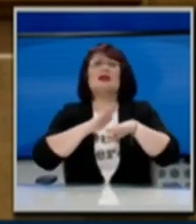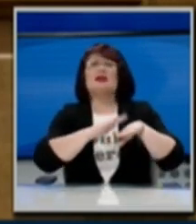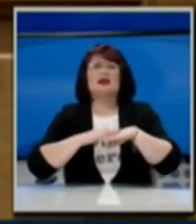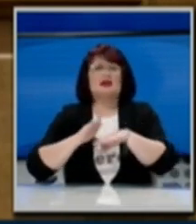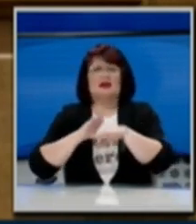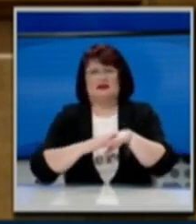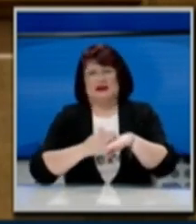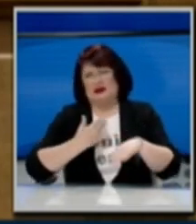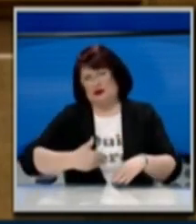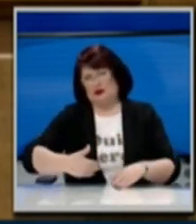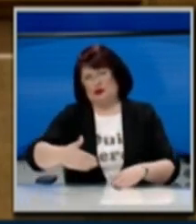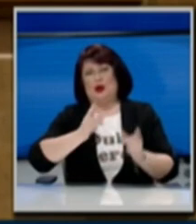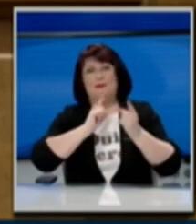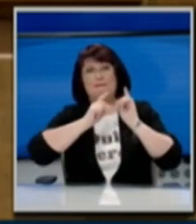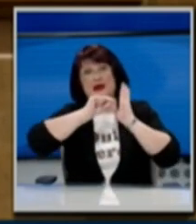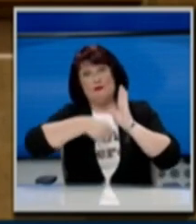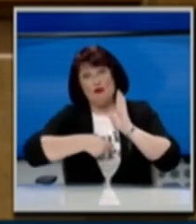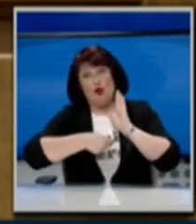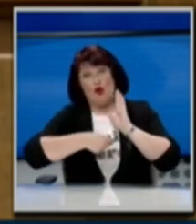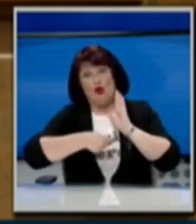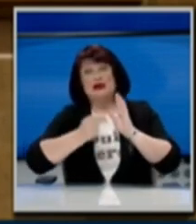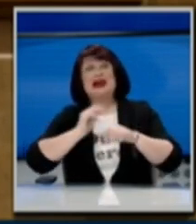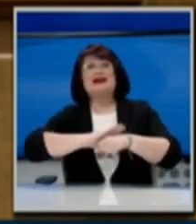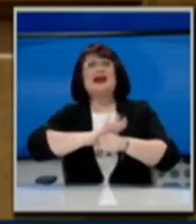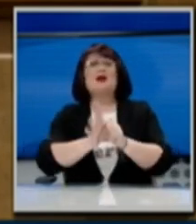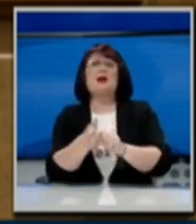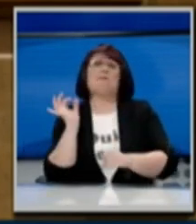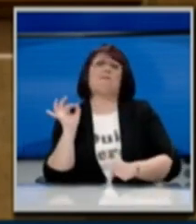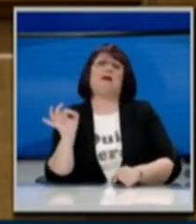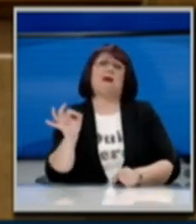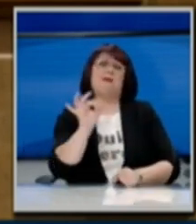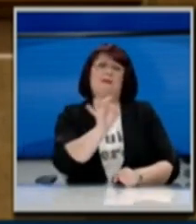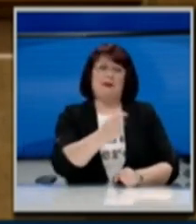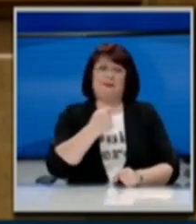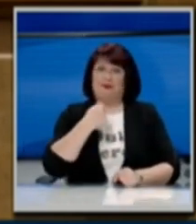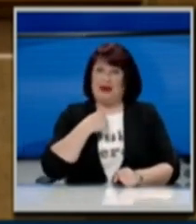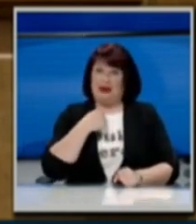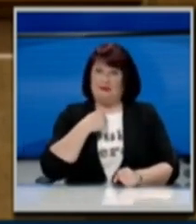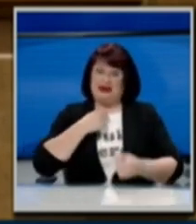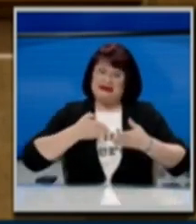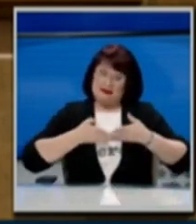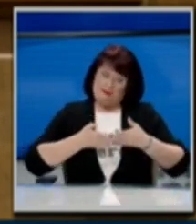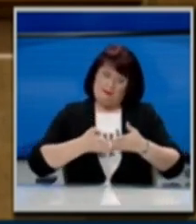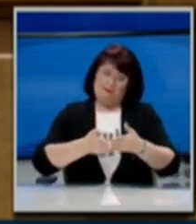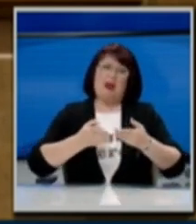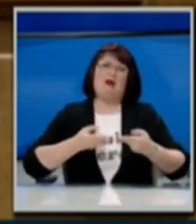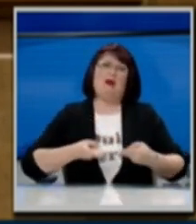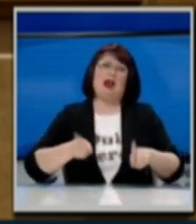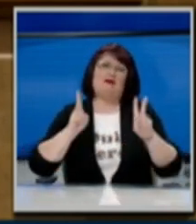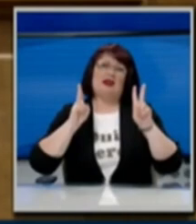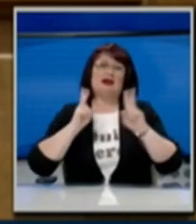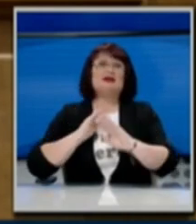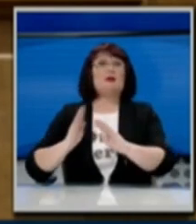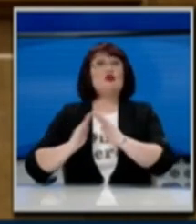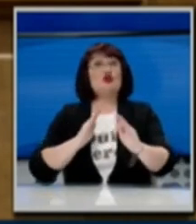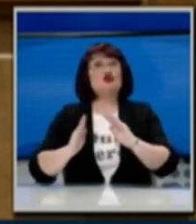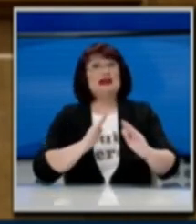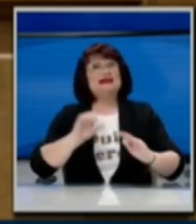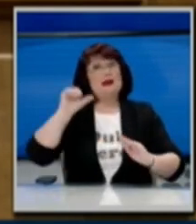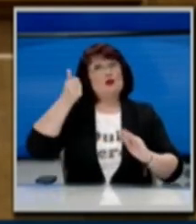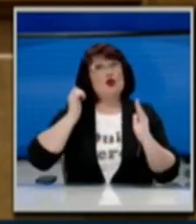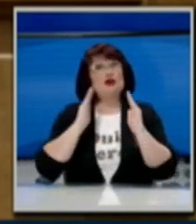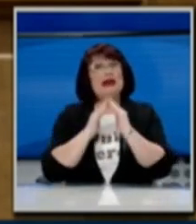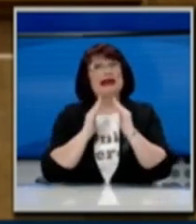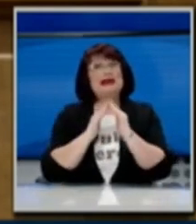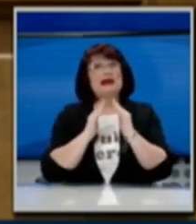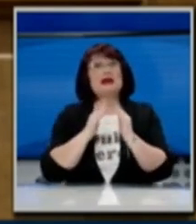στη διάρκεια των μνημονίων και της πανδημίας. Για εμάς, την Πλεύση Ελευθερίας, η προστασία αυτή